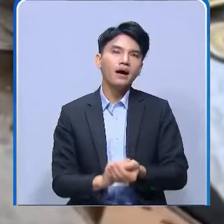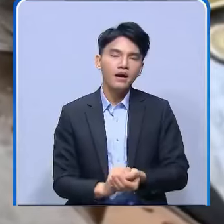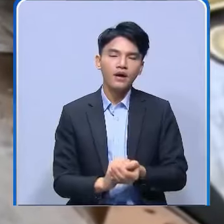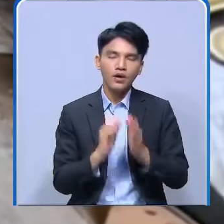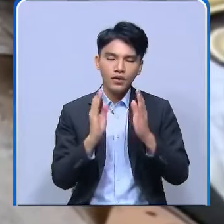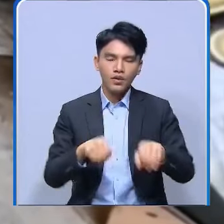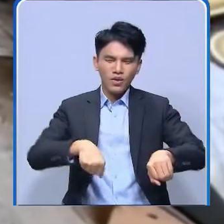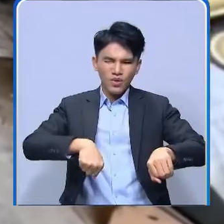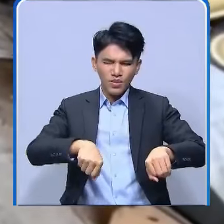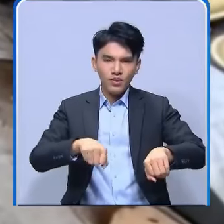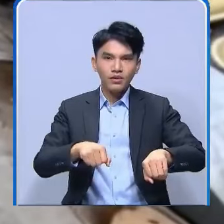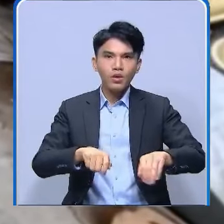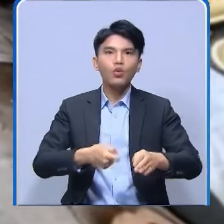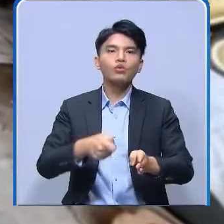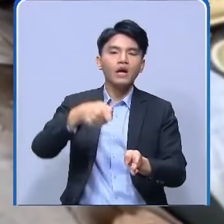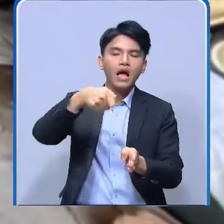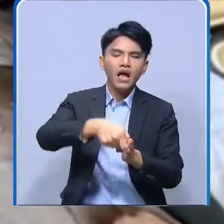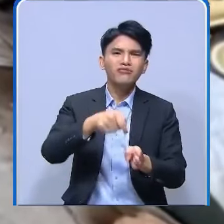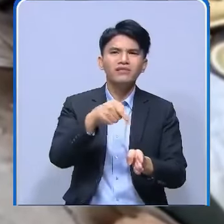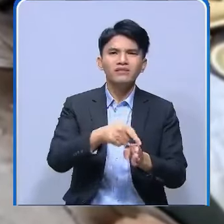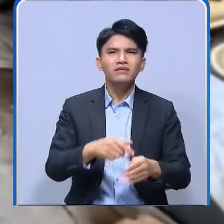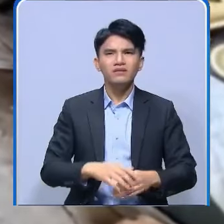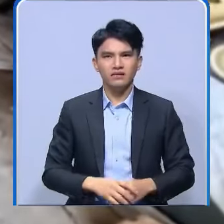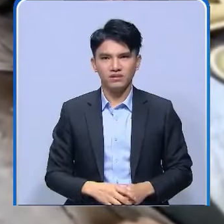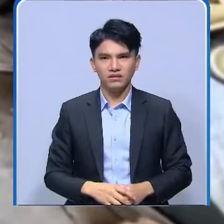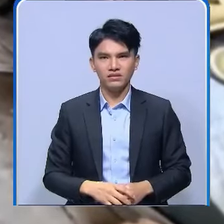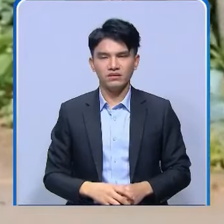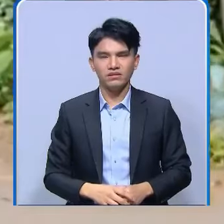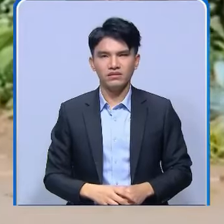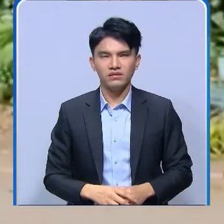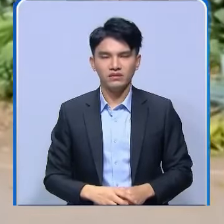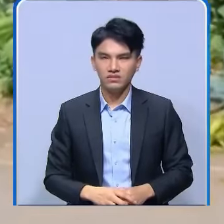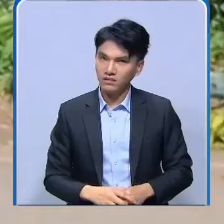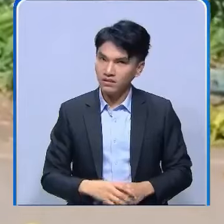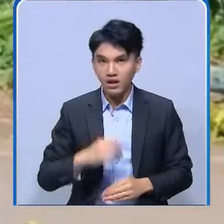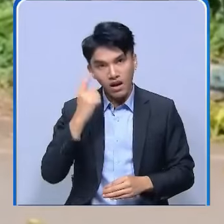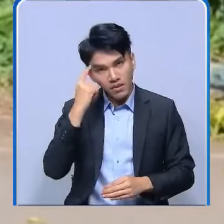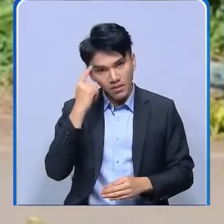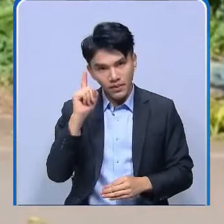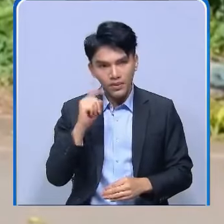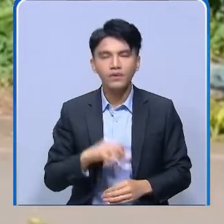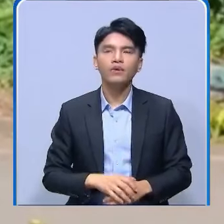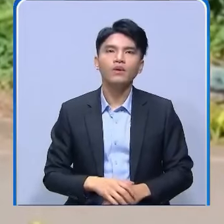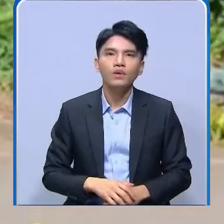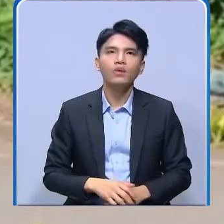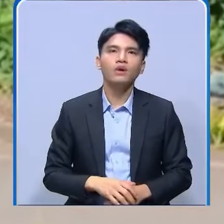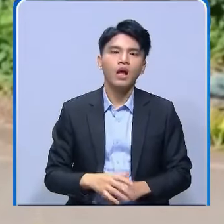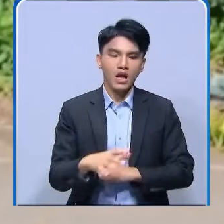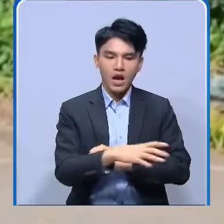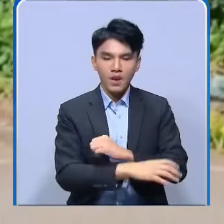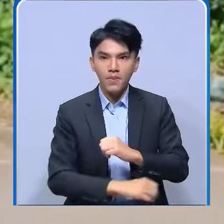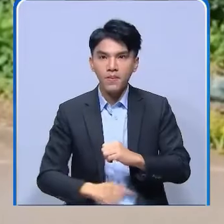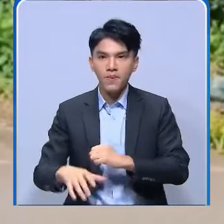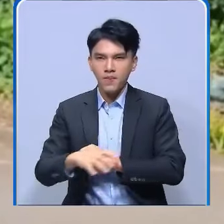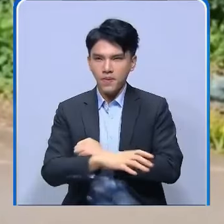นขี่เสียบกุญแจคาไว ้ นี่แล้วคาดว่าคนร้ายอะค่ะตระเวนหารถที่มีการเสียบกุญแจทิ้งไว้แ